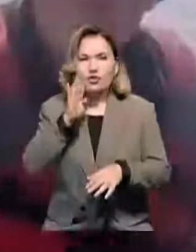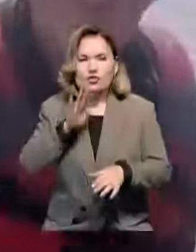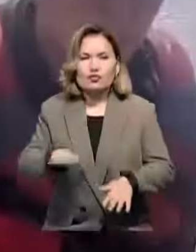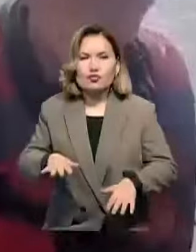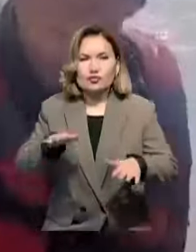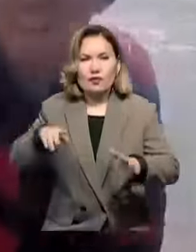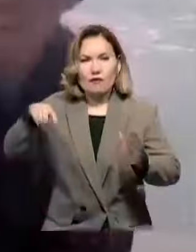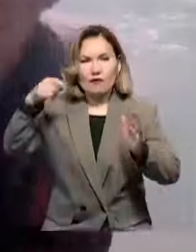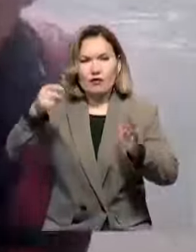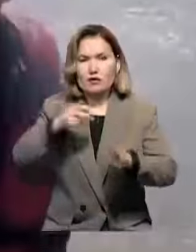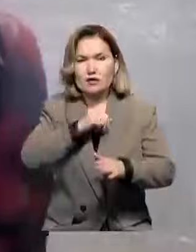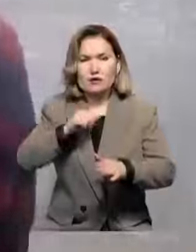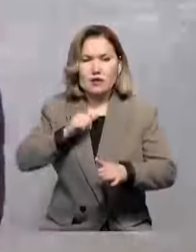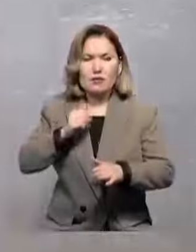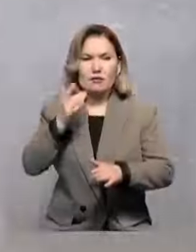жоқ.